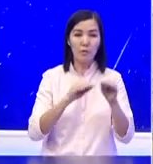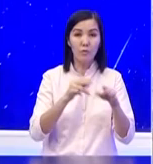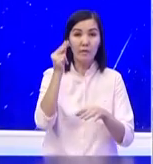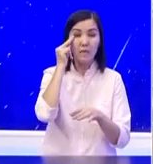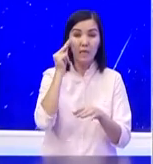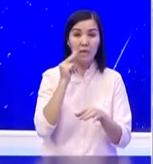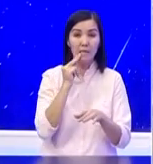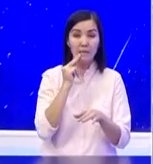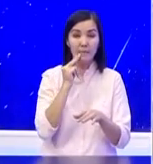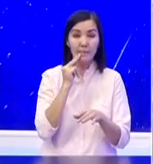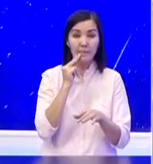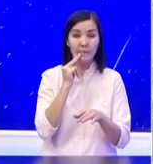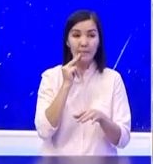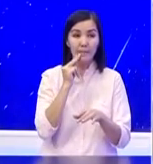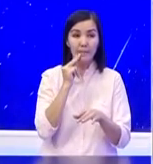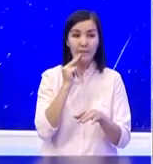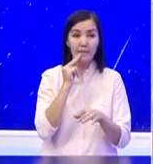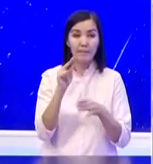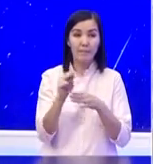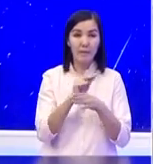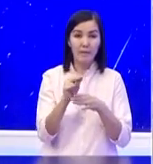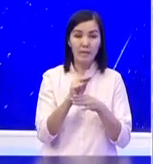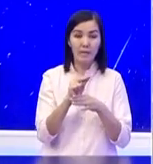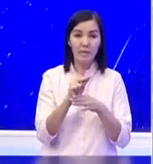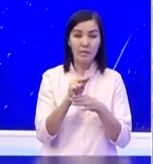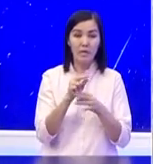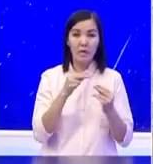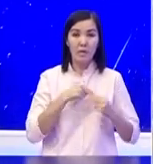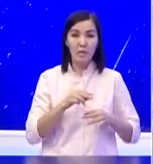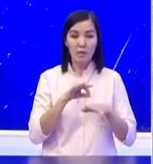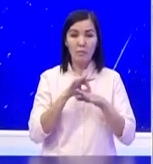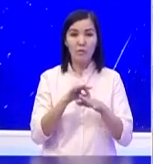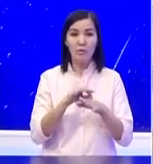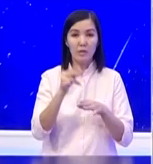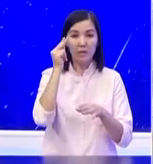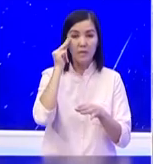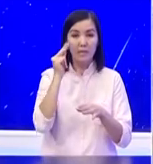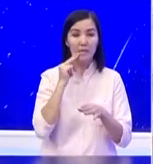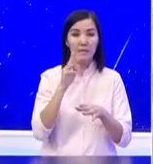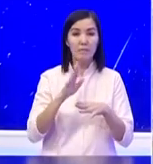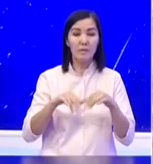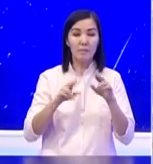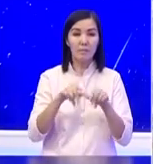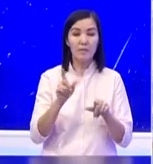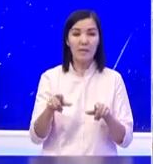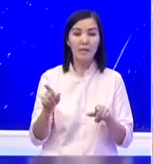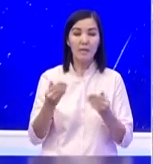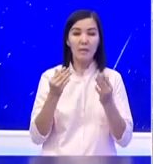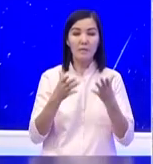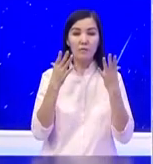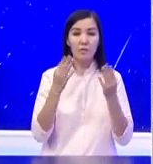китайским. Шеф-монтаж, пусконаладочные работы, все производится китайскими специалистами. На сегодняшний день